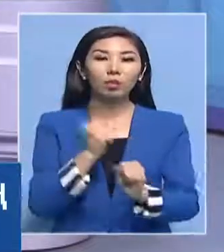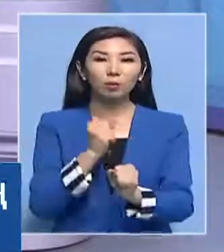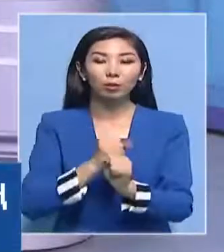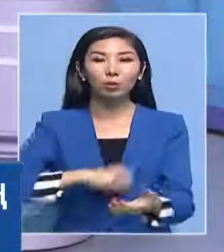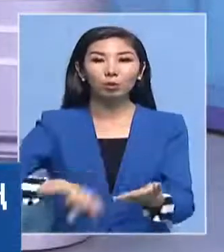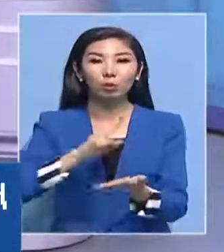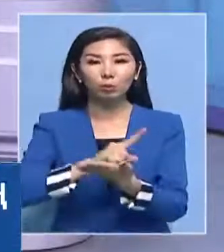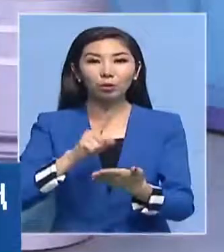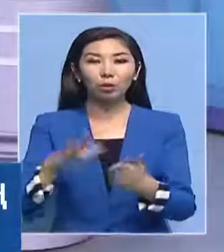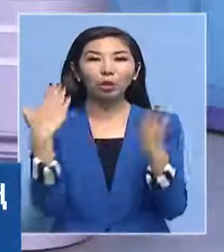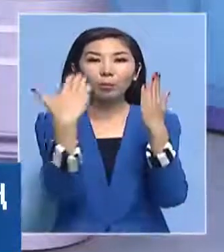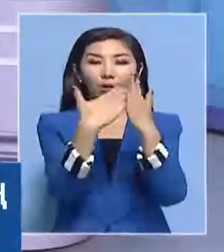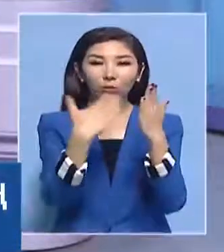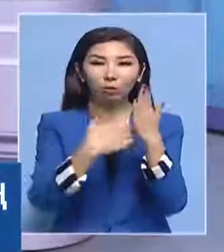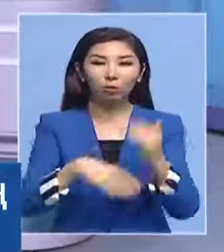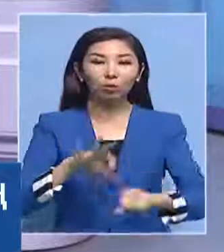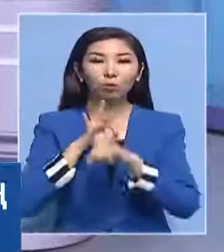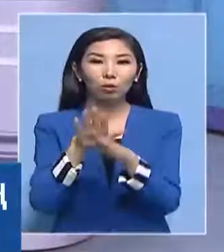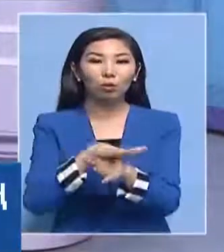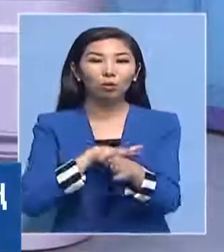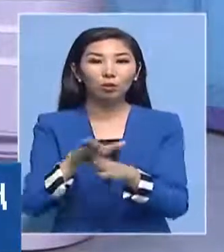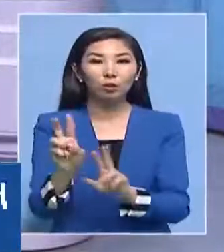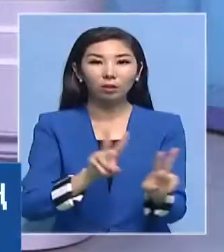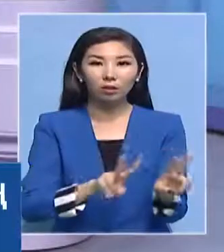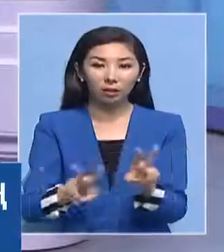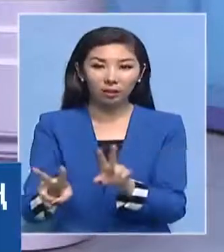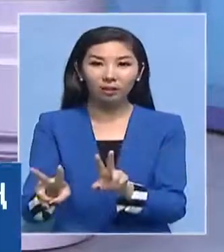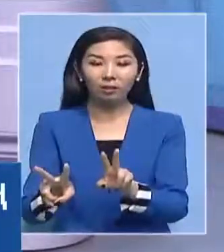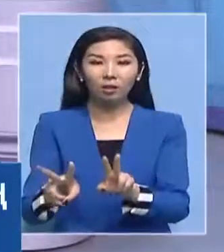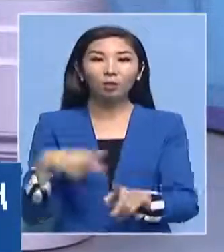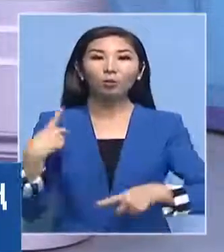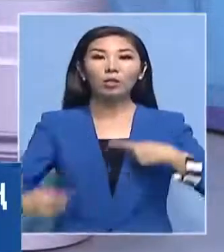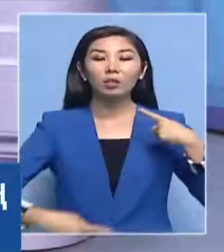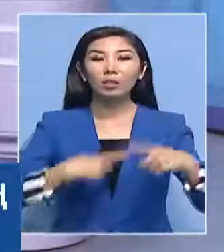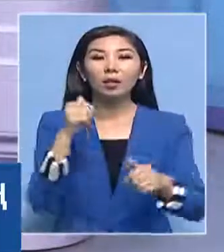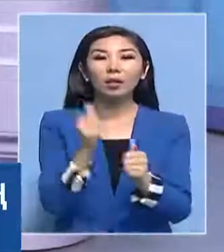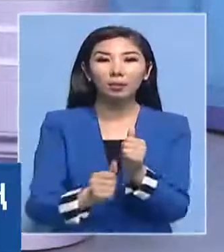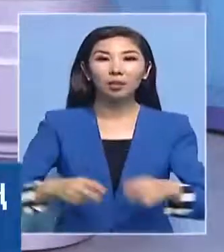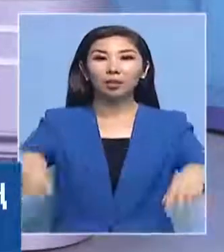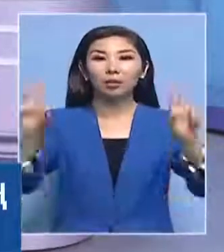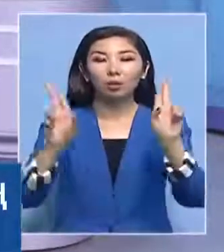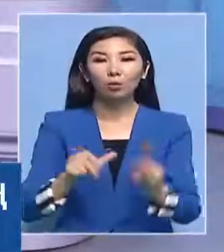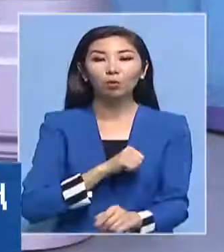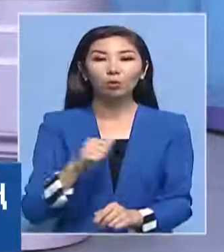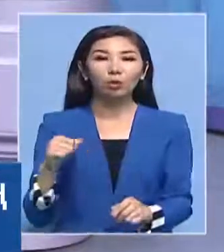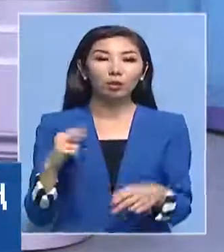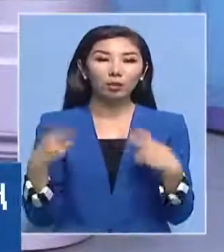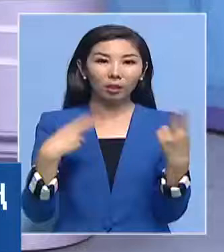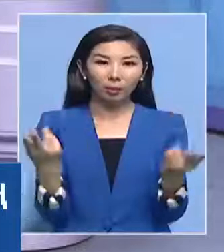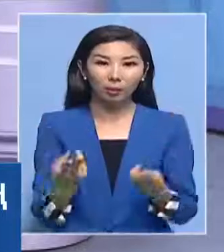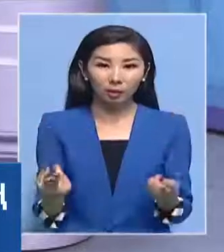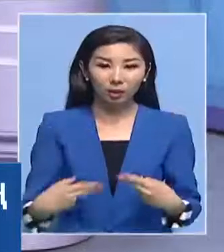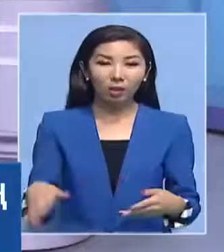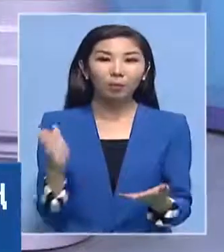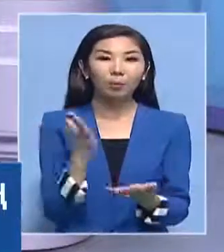міндетті түрде мониторинг жүргізіледі, сосын орындалуын қадағалайды. Содан соң әрбір саланың арасында өзінің меморандумдары, тағы басқалар